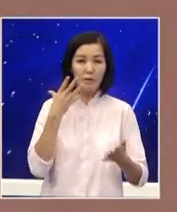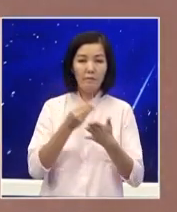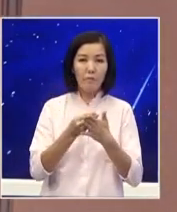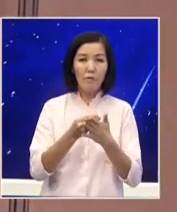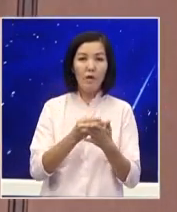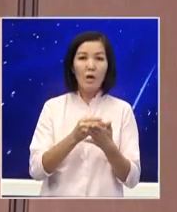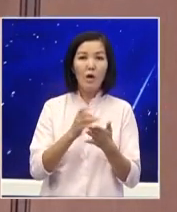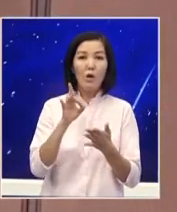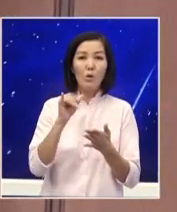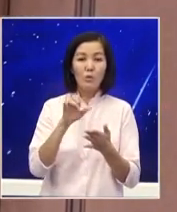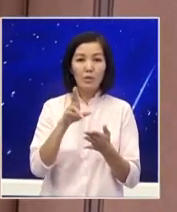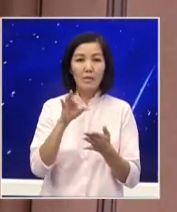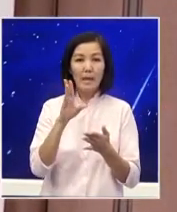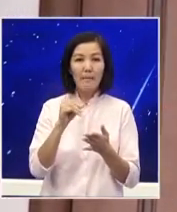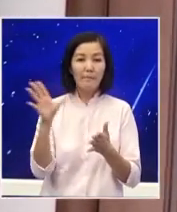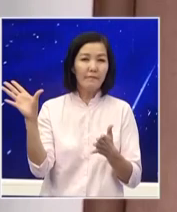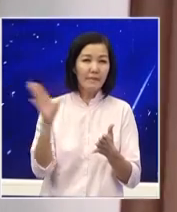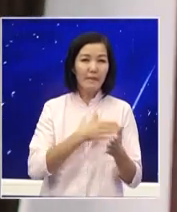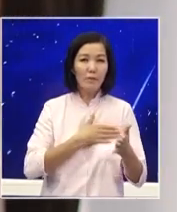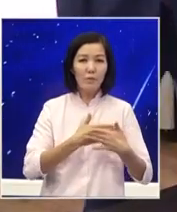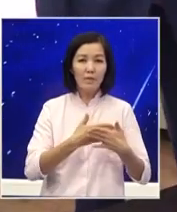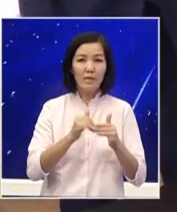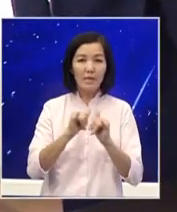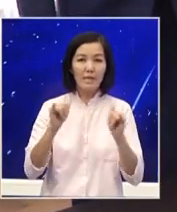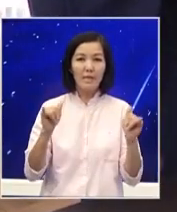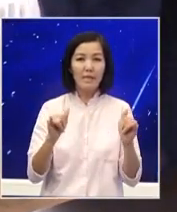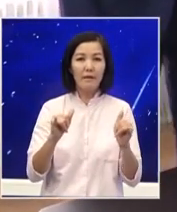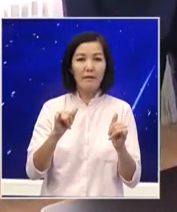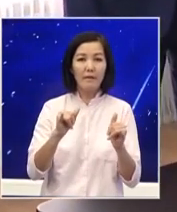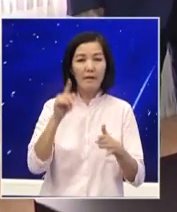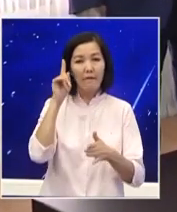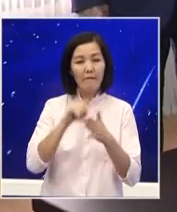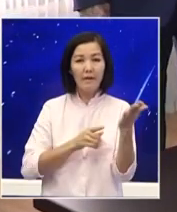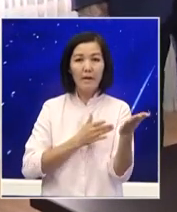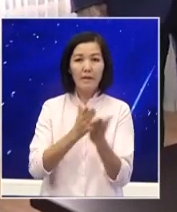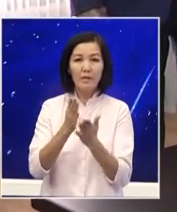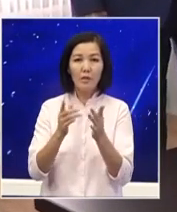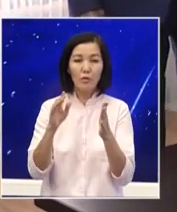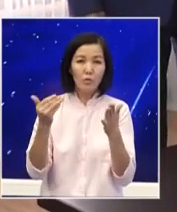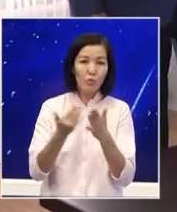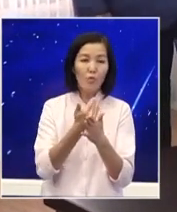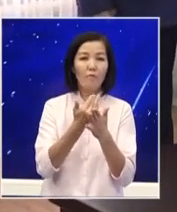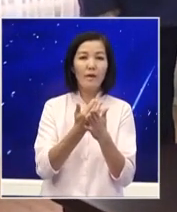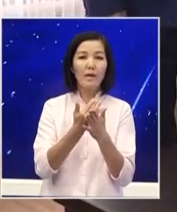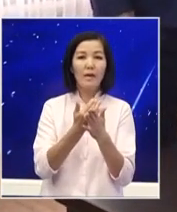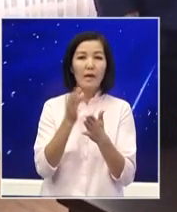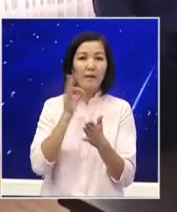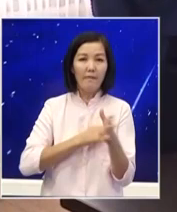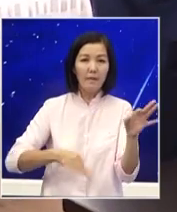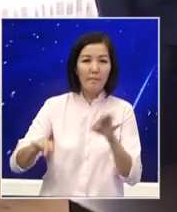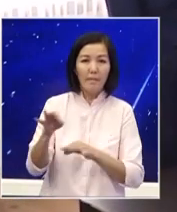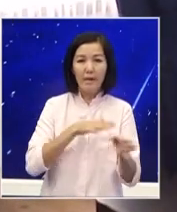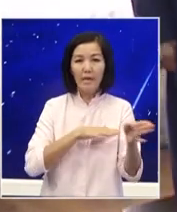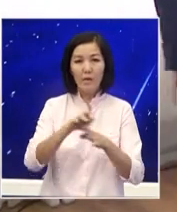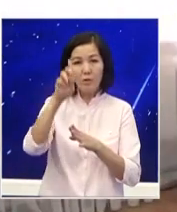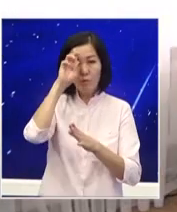рустама ли заверил что приложит все усилия к дальнейшему развитию уверенных ему отраслей и созданию новых максимально эффективных проектов по